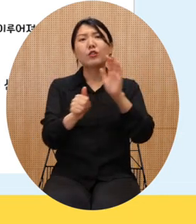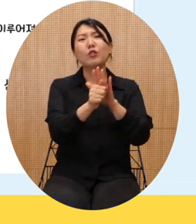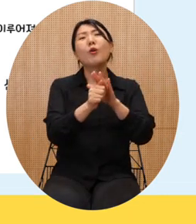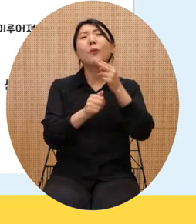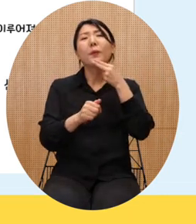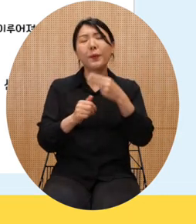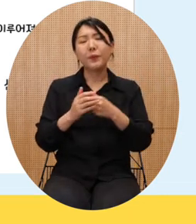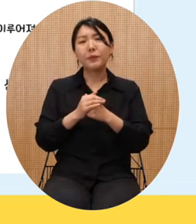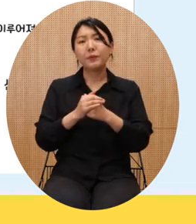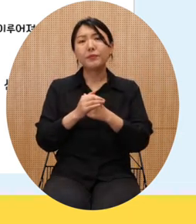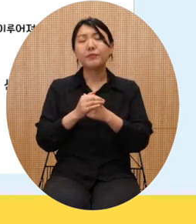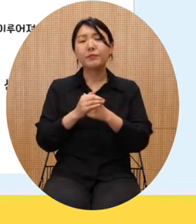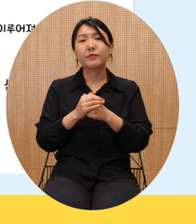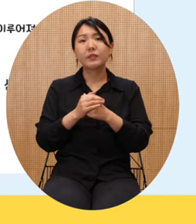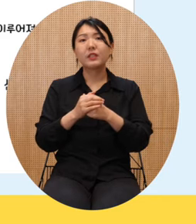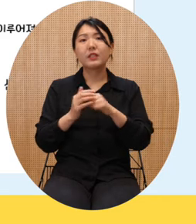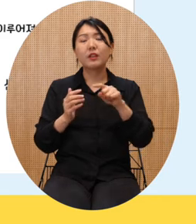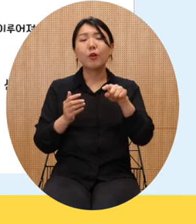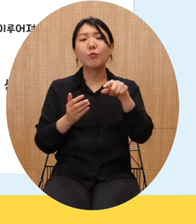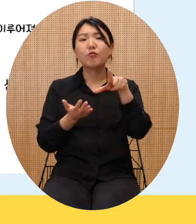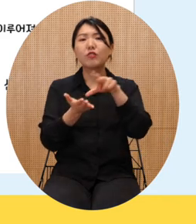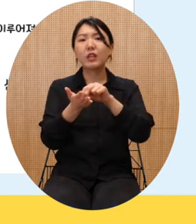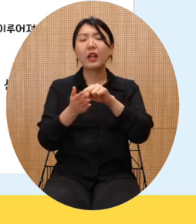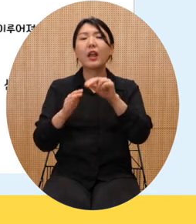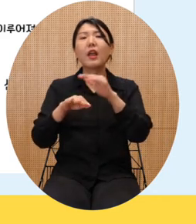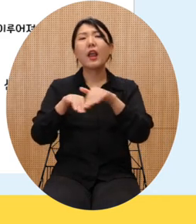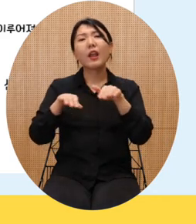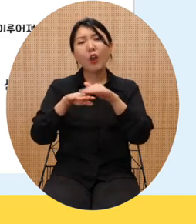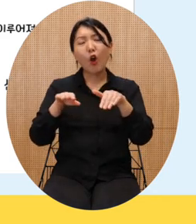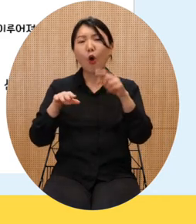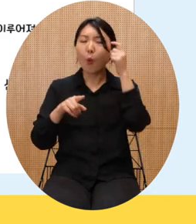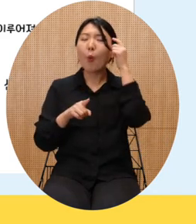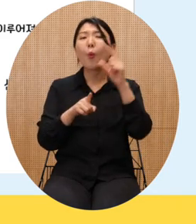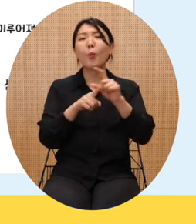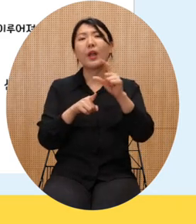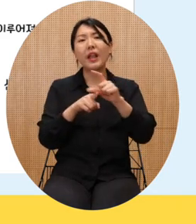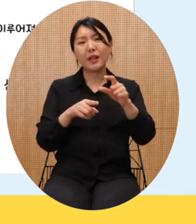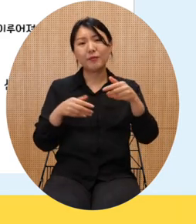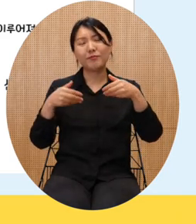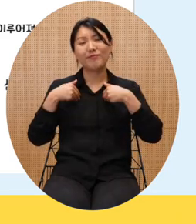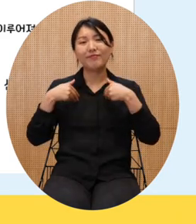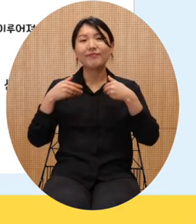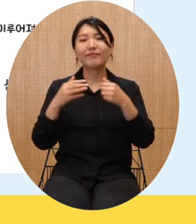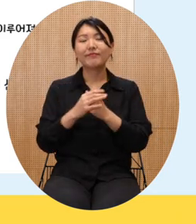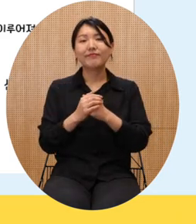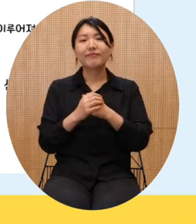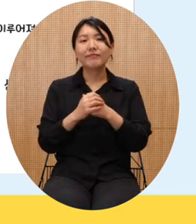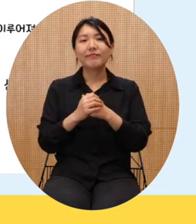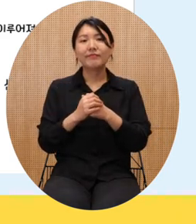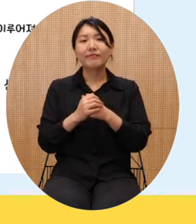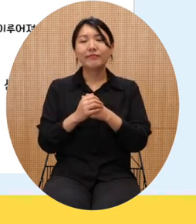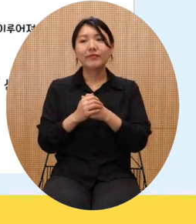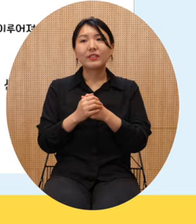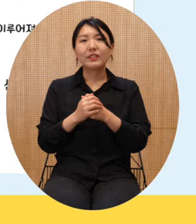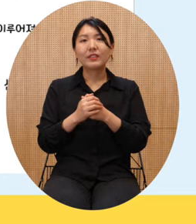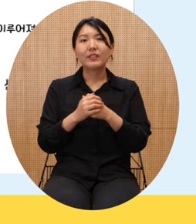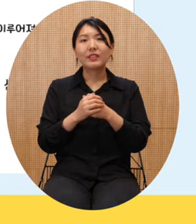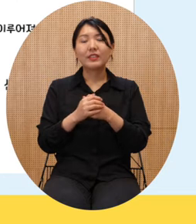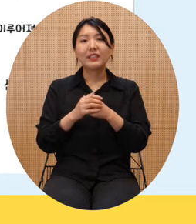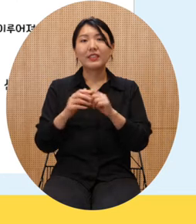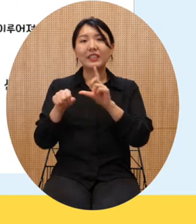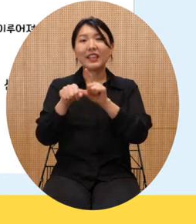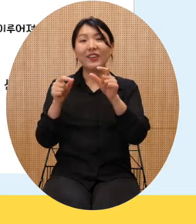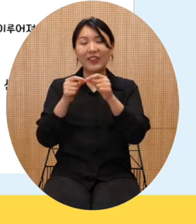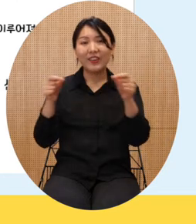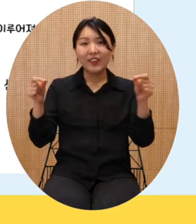정책 대상이 전혀 없어요. 이런 정책의 사각지대들을 고민을 해서 이 문제를 해결해야 되는 것이 주거